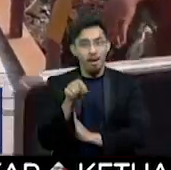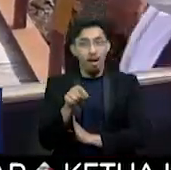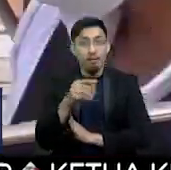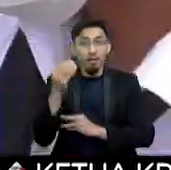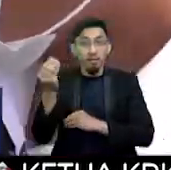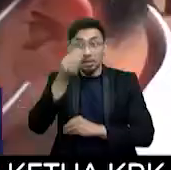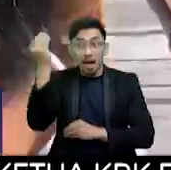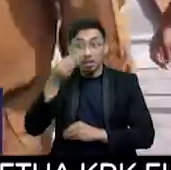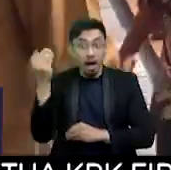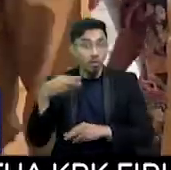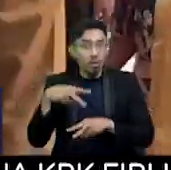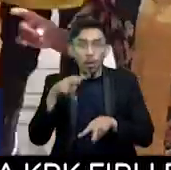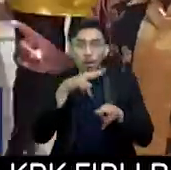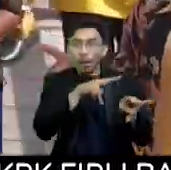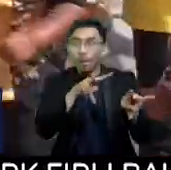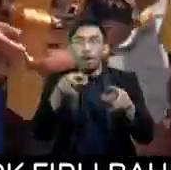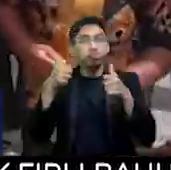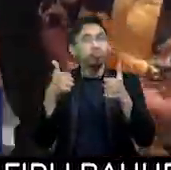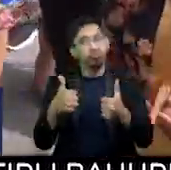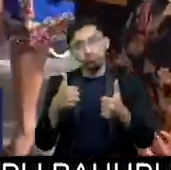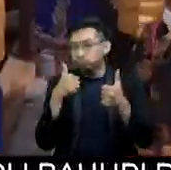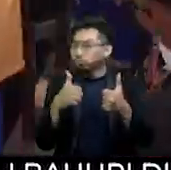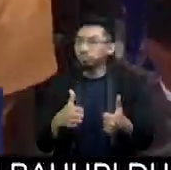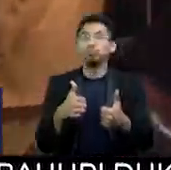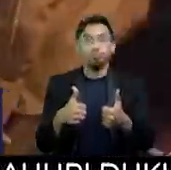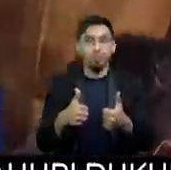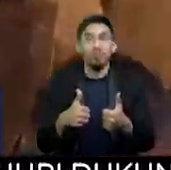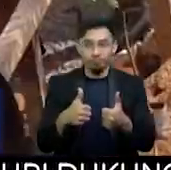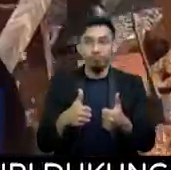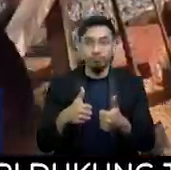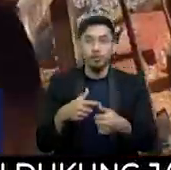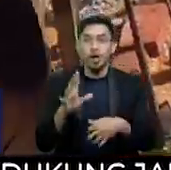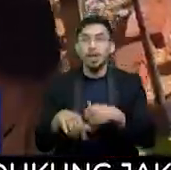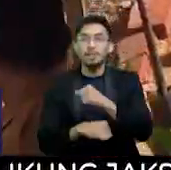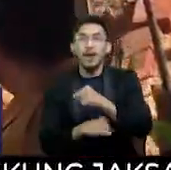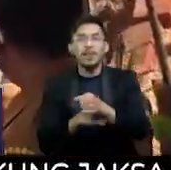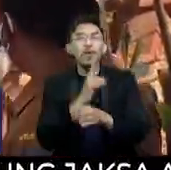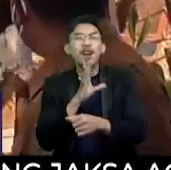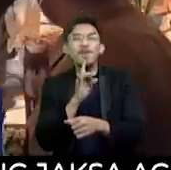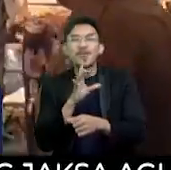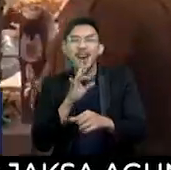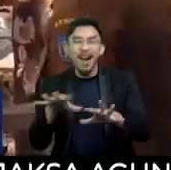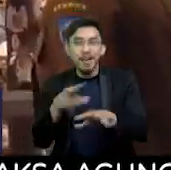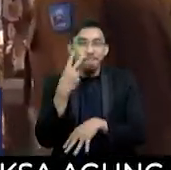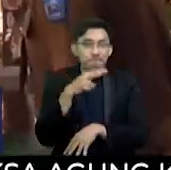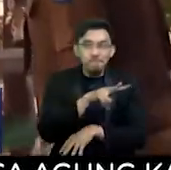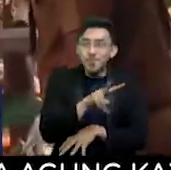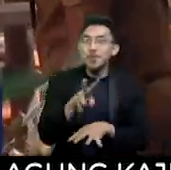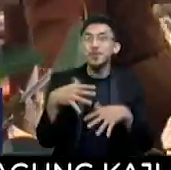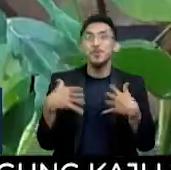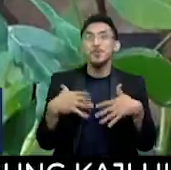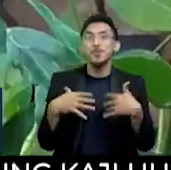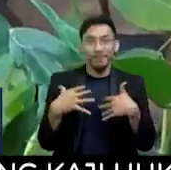berjalan menyusuri kawasan hutan mangrove dengan jembatan warna-warni. Dibangun menggunakan dana alokasi khusus Fisik